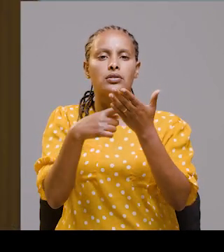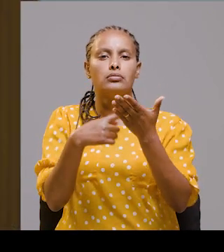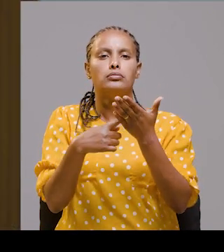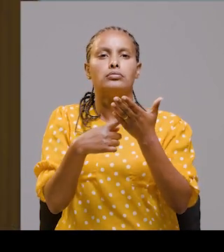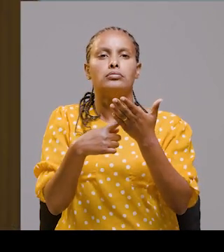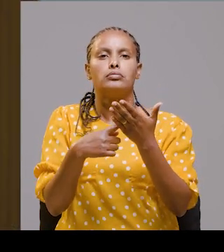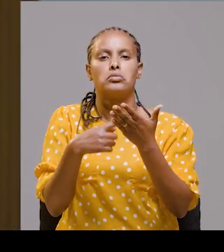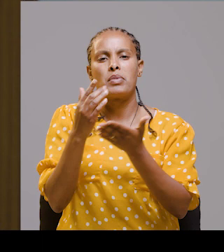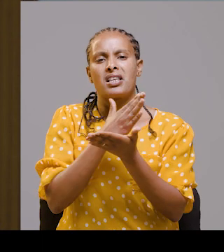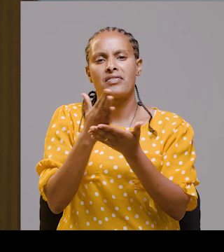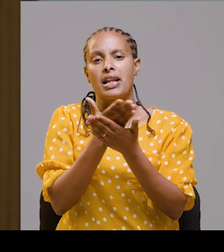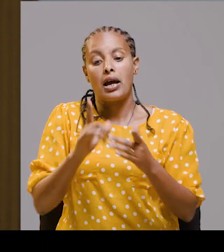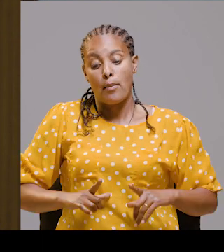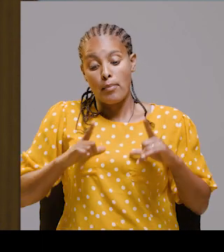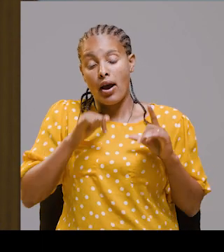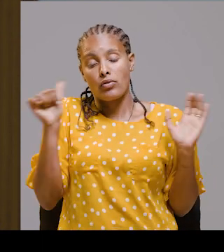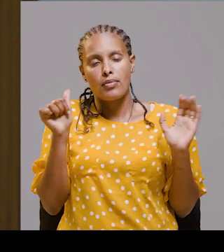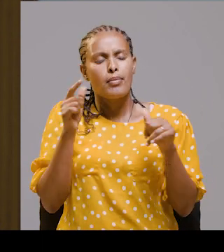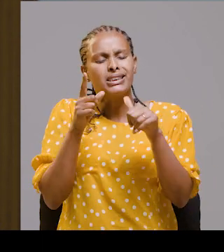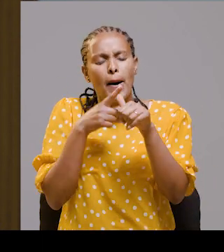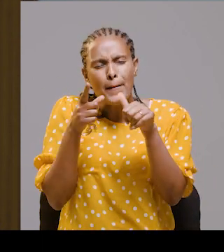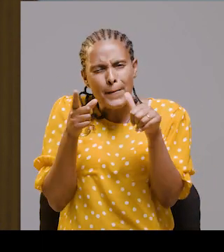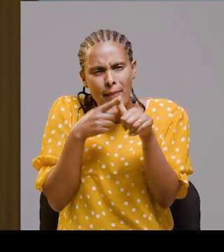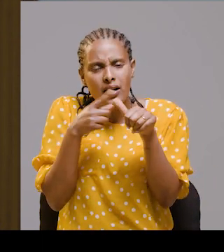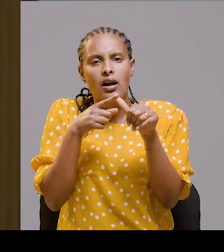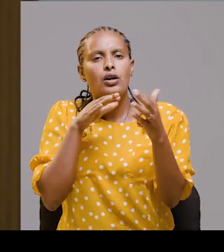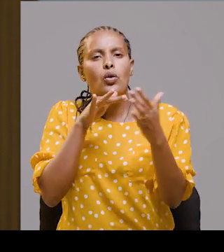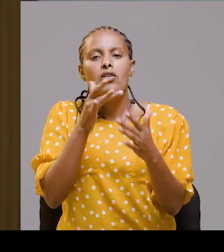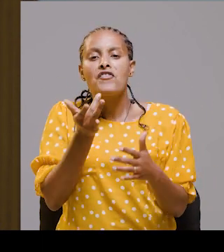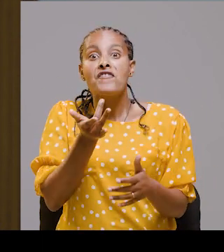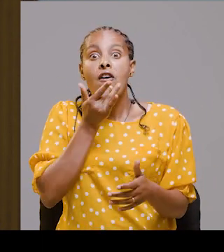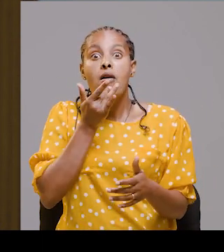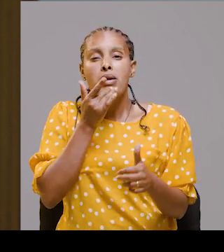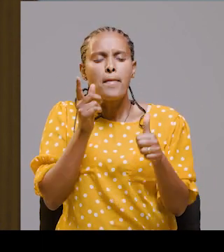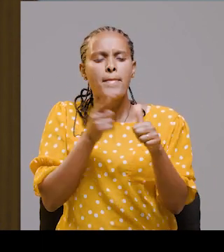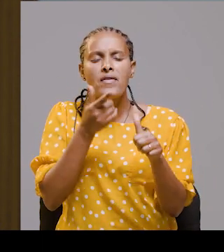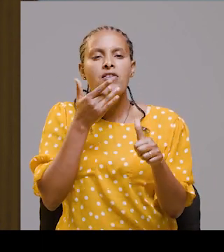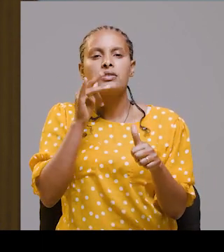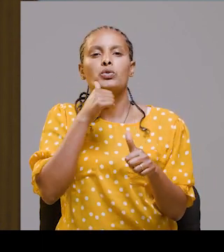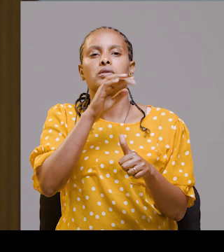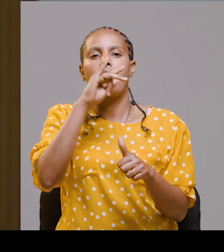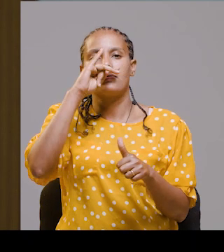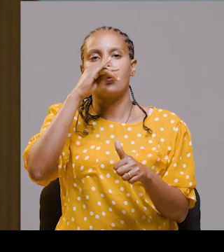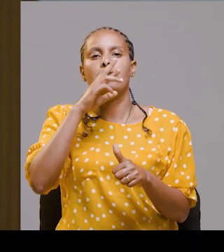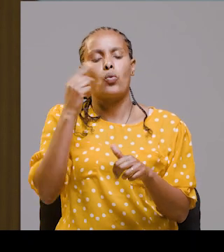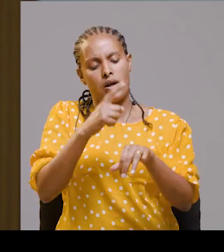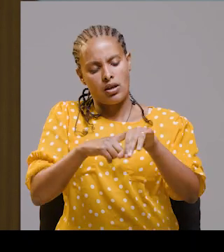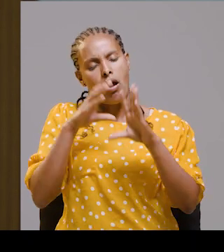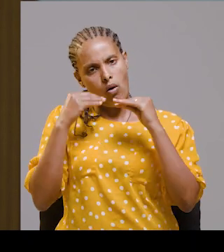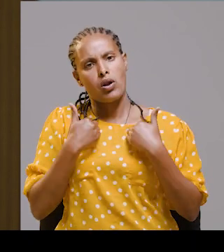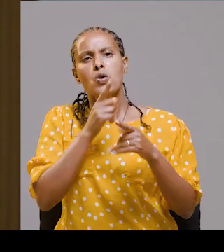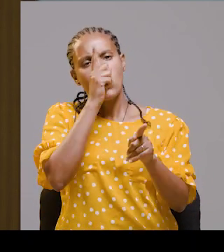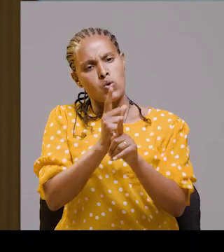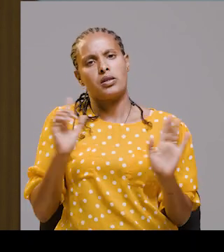ሬቶሪኩም ላይ ቢሆን የመሳተፍ ነገር ባይኖርም መጀመሪያ የጦርነት ገፈት ቀማሾች ሴቶችና ህጻናት ናቸው እንላለን ሁሌ ደግሞ